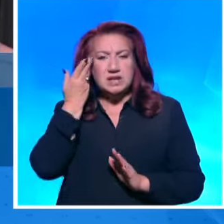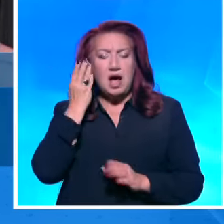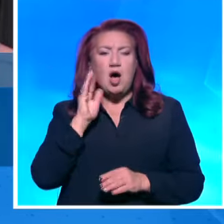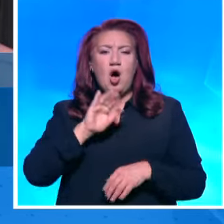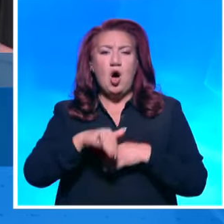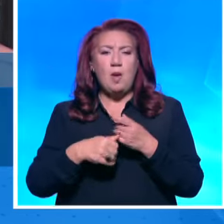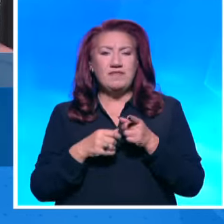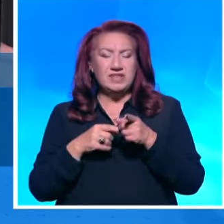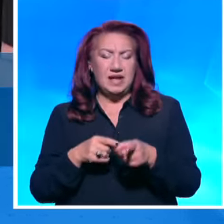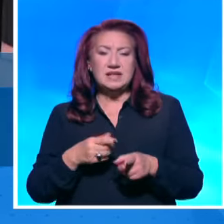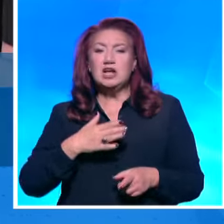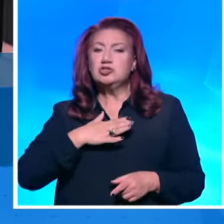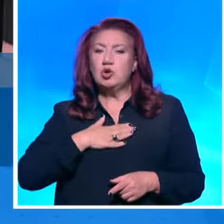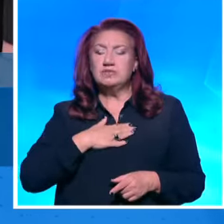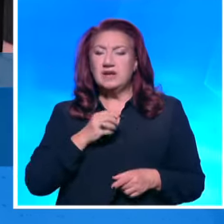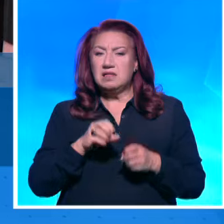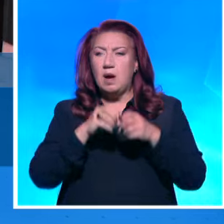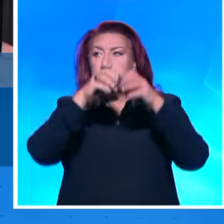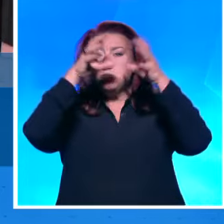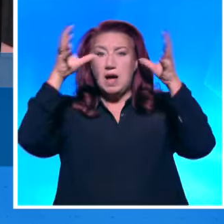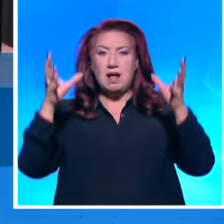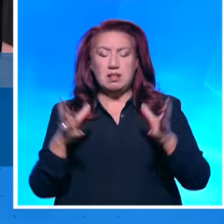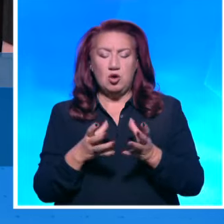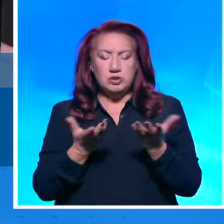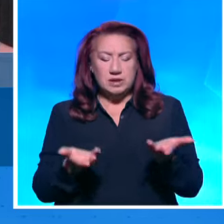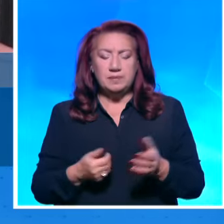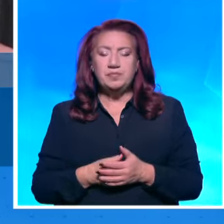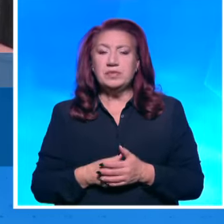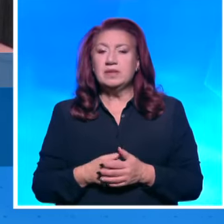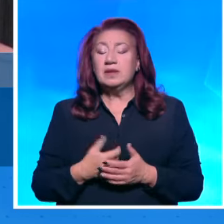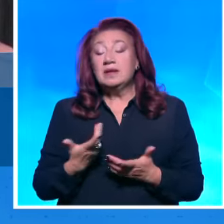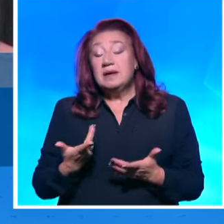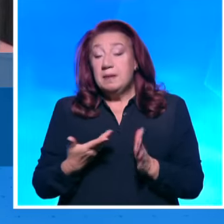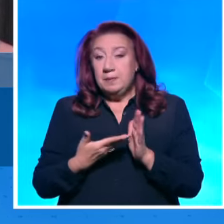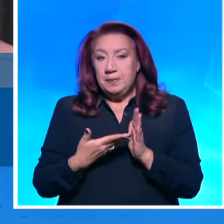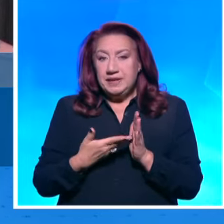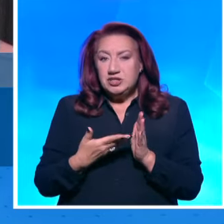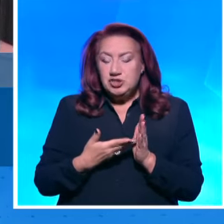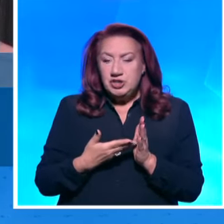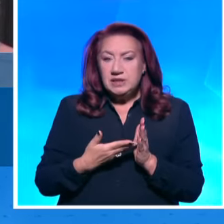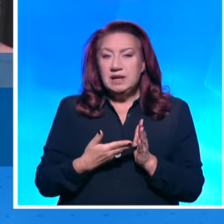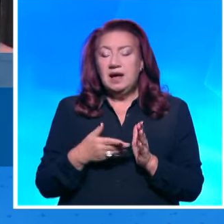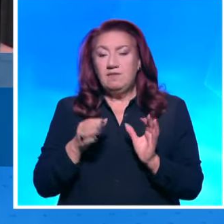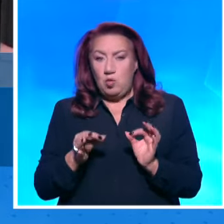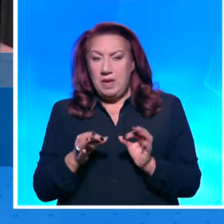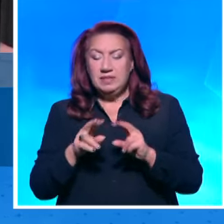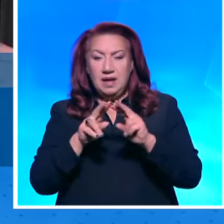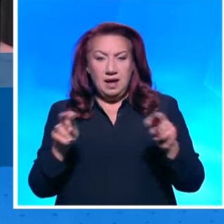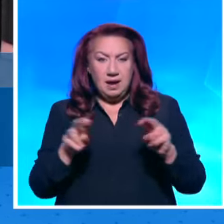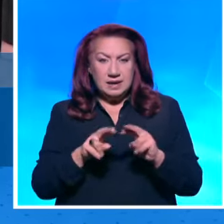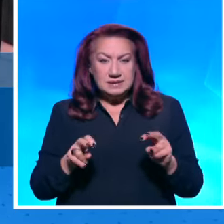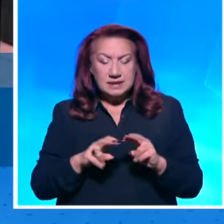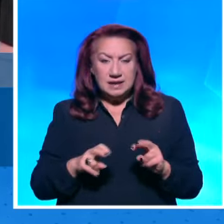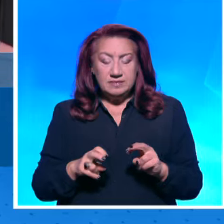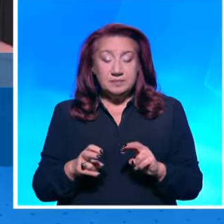по непредпазливост и нанасяне на телесна повреда. Работната версия, към която се придържат в момента разследващите,